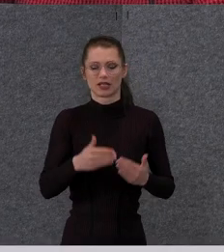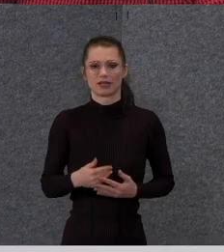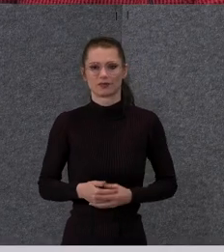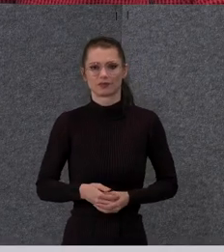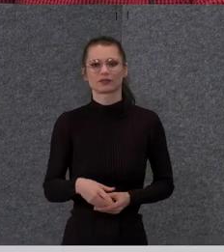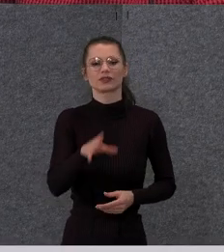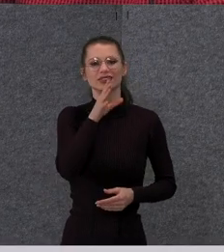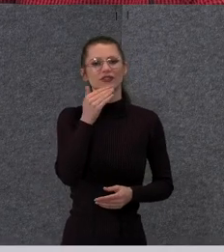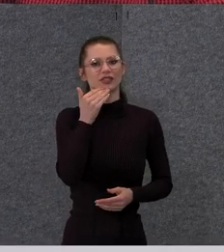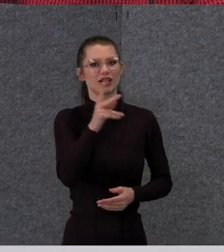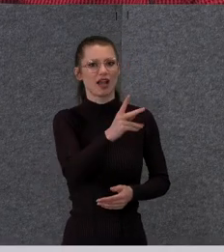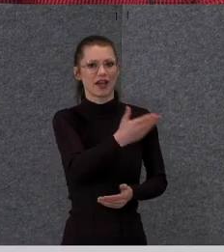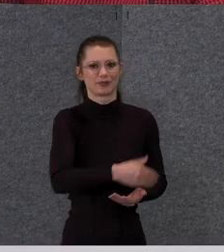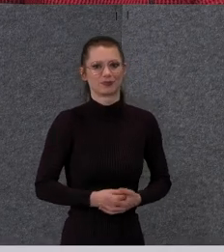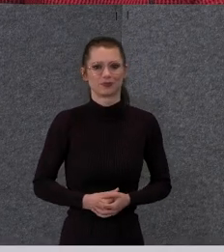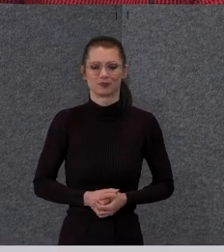Vielen Dank, Kai.